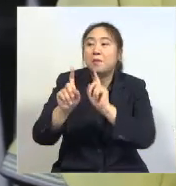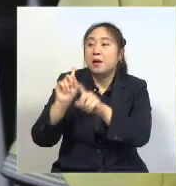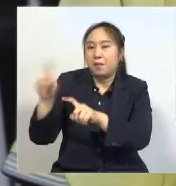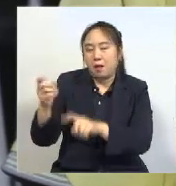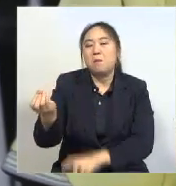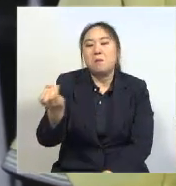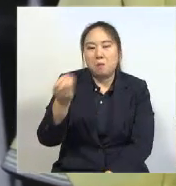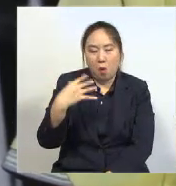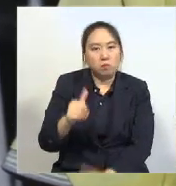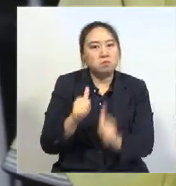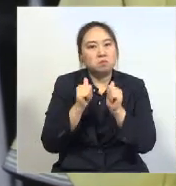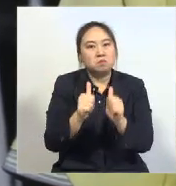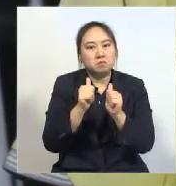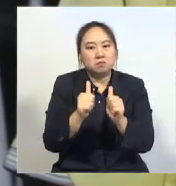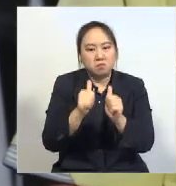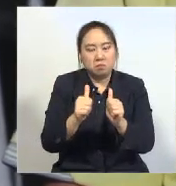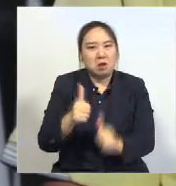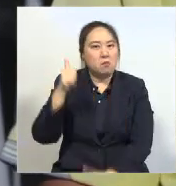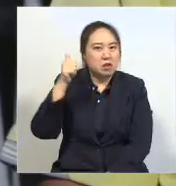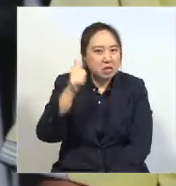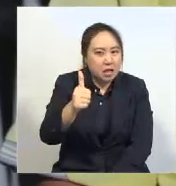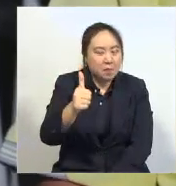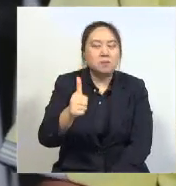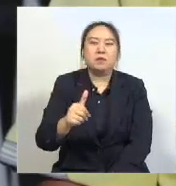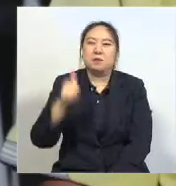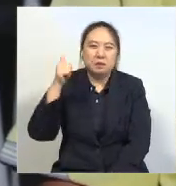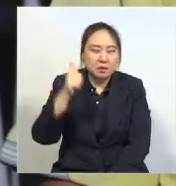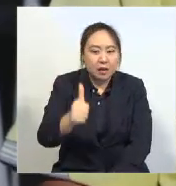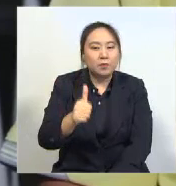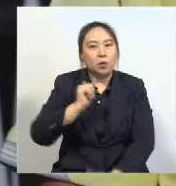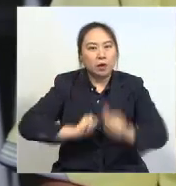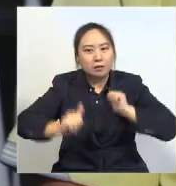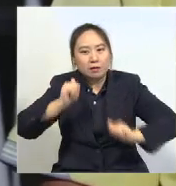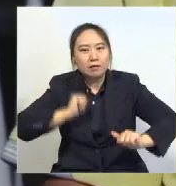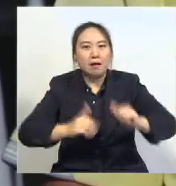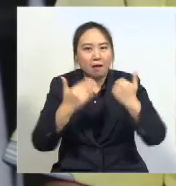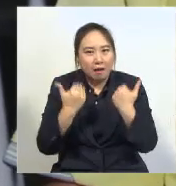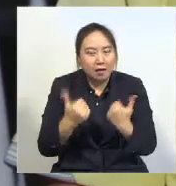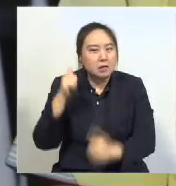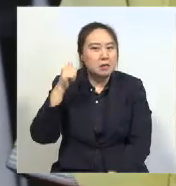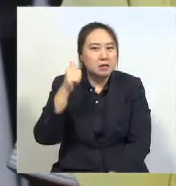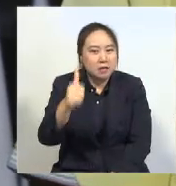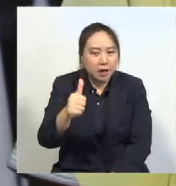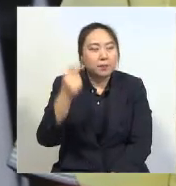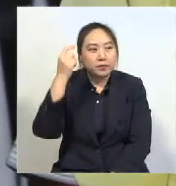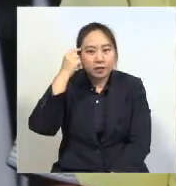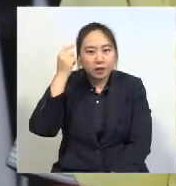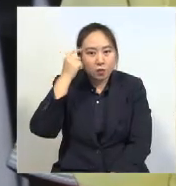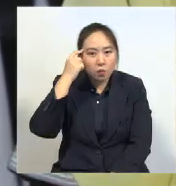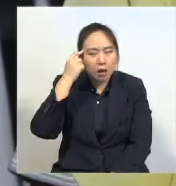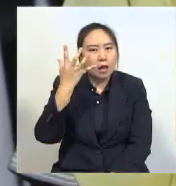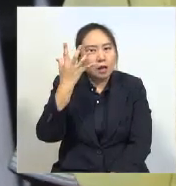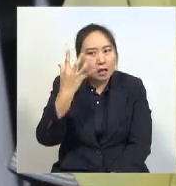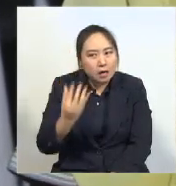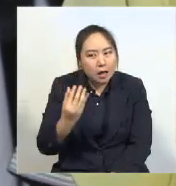าเยี่ยมมากนะคะคำว่าเยี่ยมมากก็คือแบบสุดยอดเลยนะคะของการแสดงครั้งนี้ก็คิดว่าและอีก9รอบ